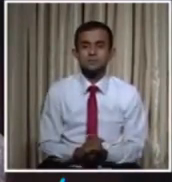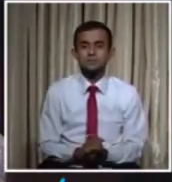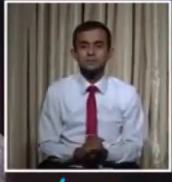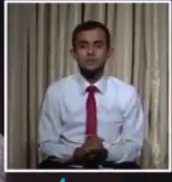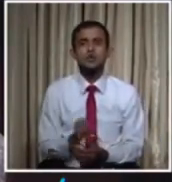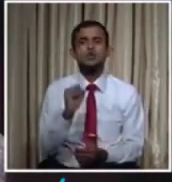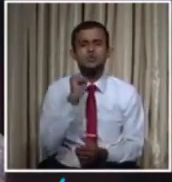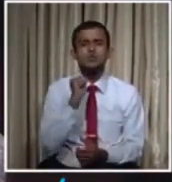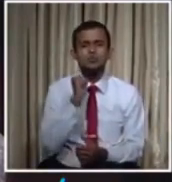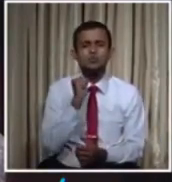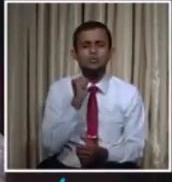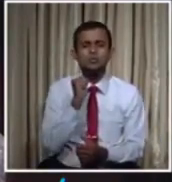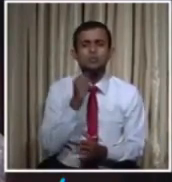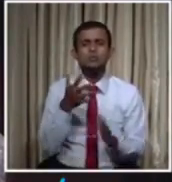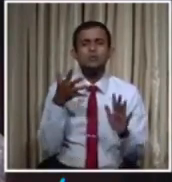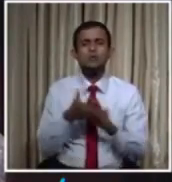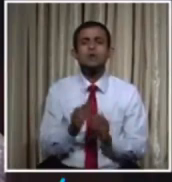මොකද මේකෙන් ඇති වෙන පළ විපාක